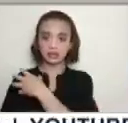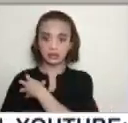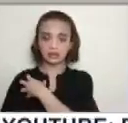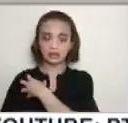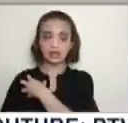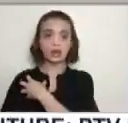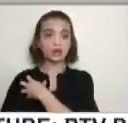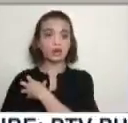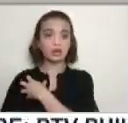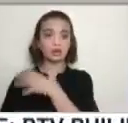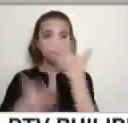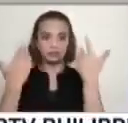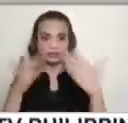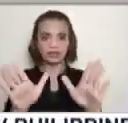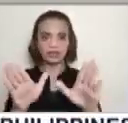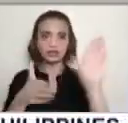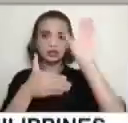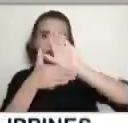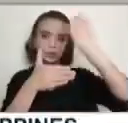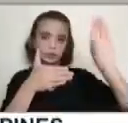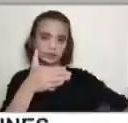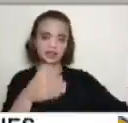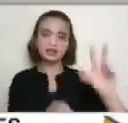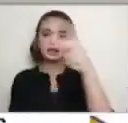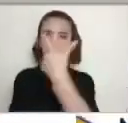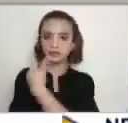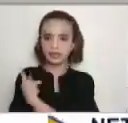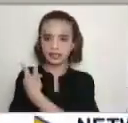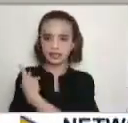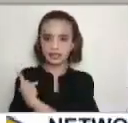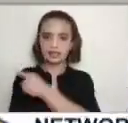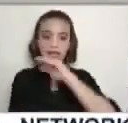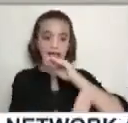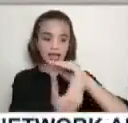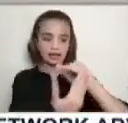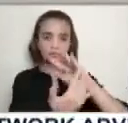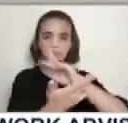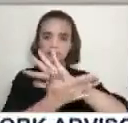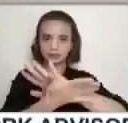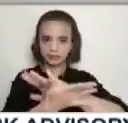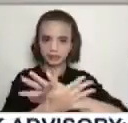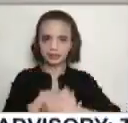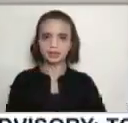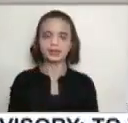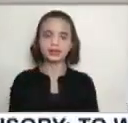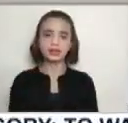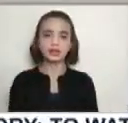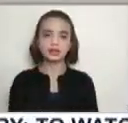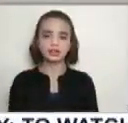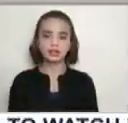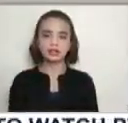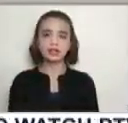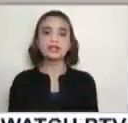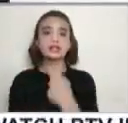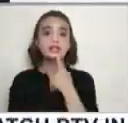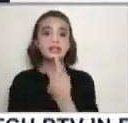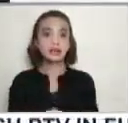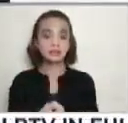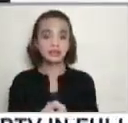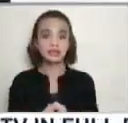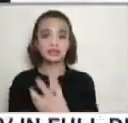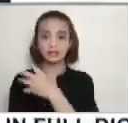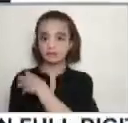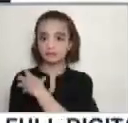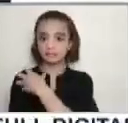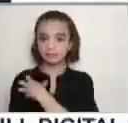niluwagan na ng Japan ang restrictions para sa mga dayuhang nais pumasok sa kanilang bansa. Pumayag ang